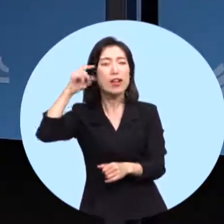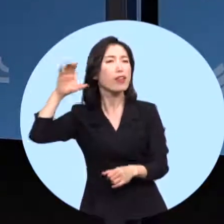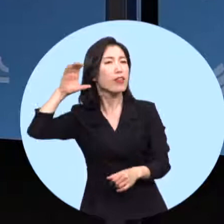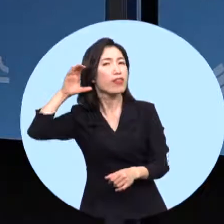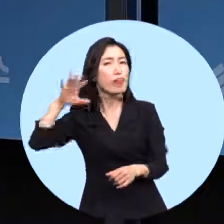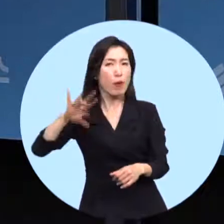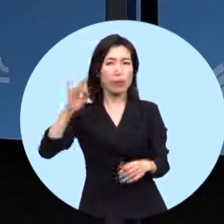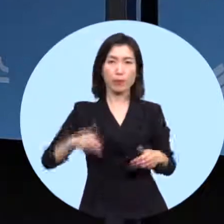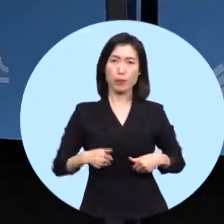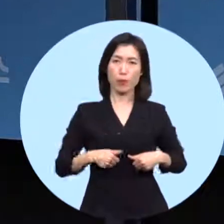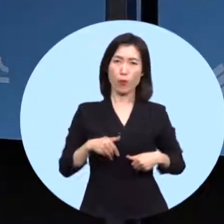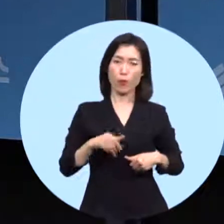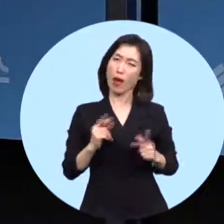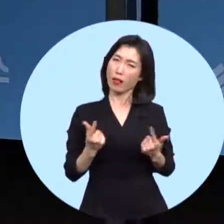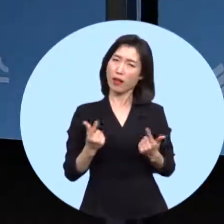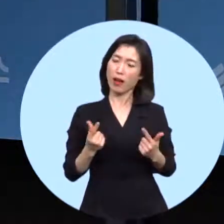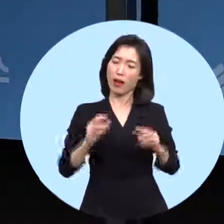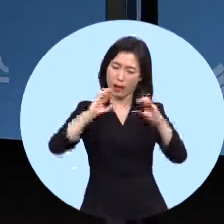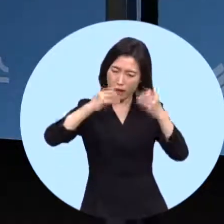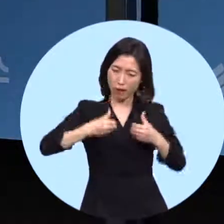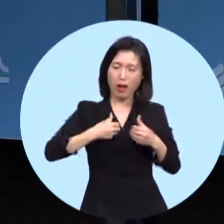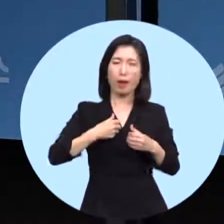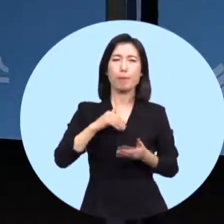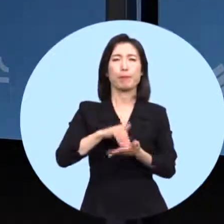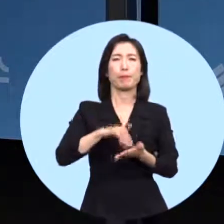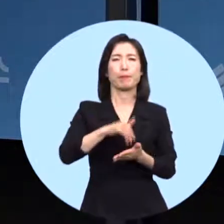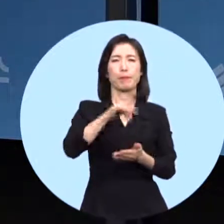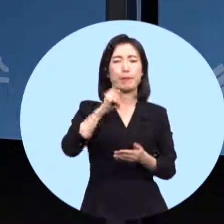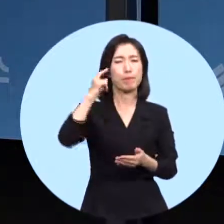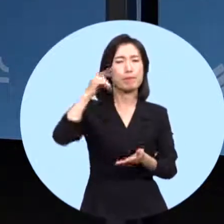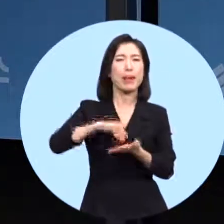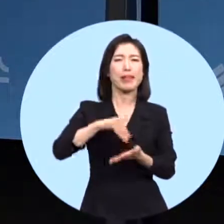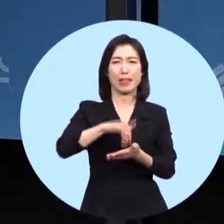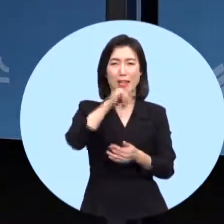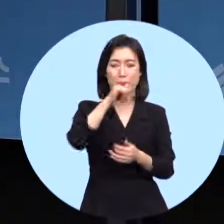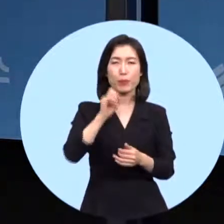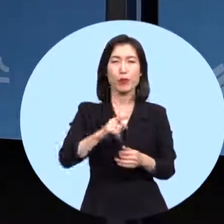그리고 평생학습 협의회 구성에 참여할 수 있도록